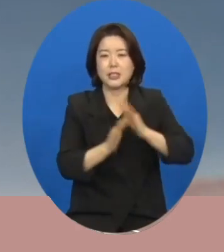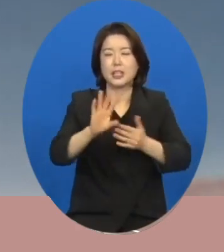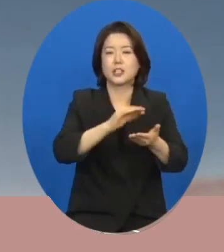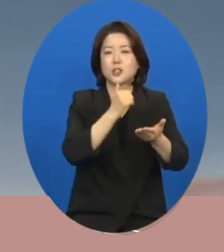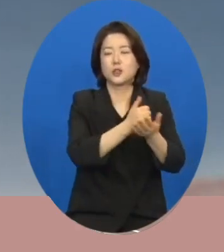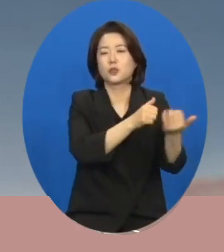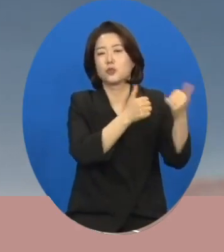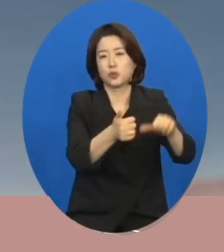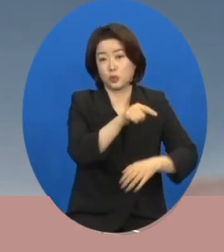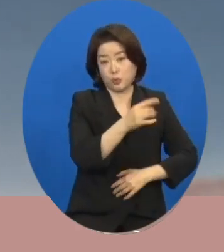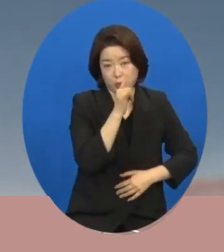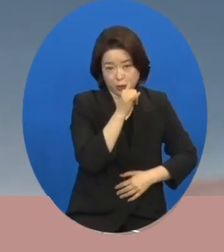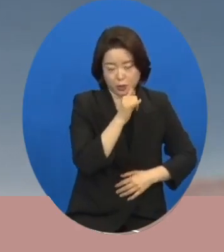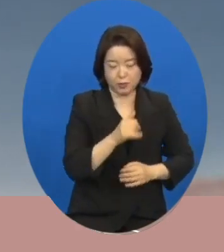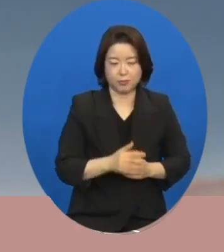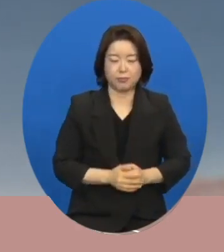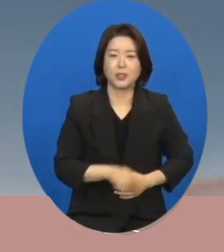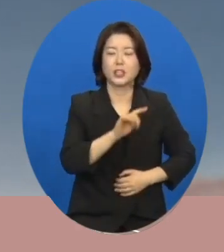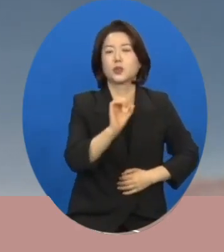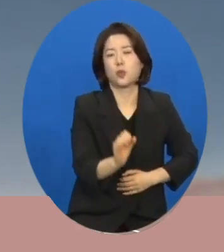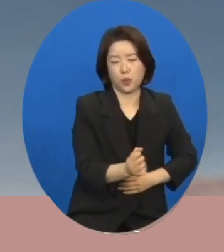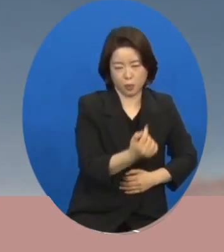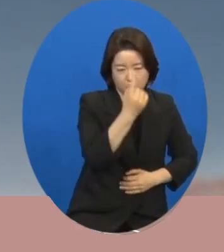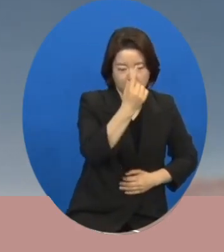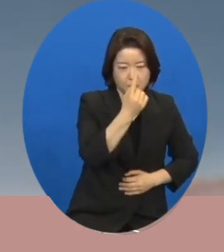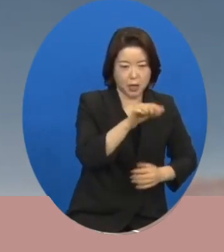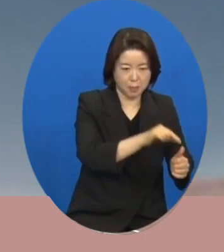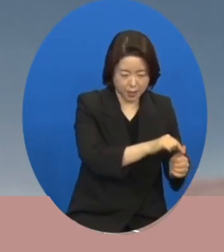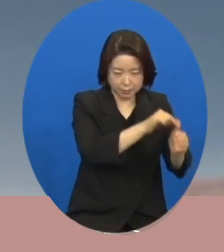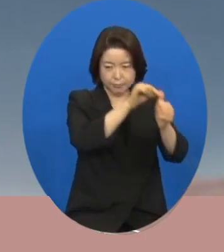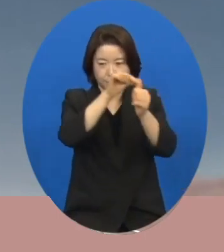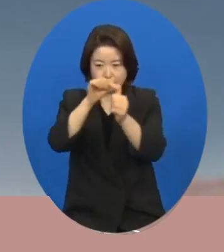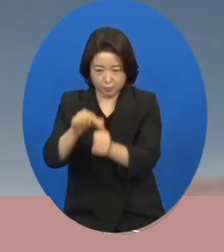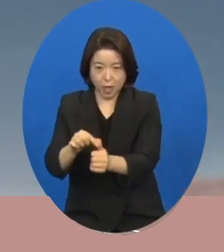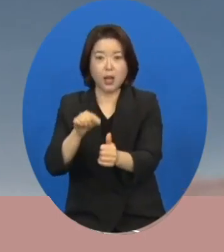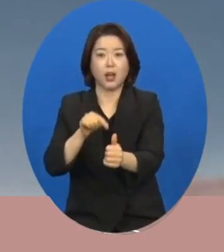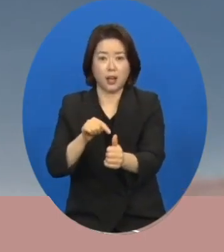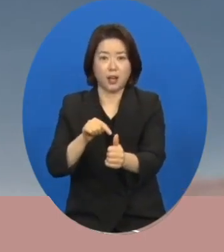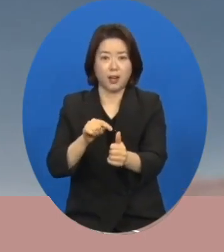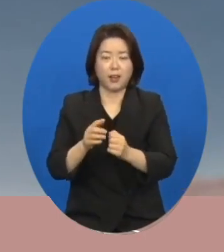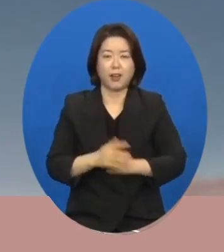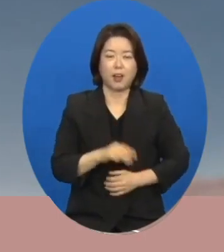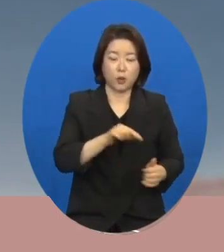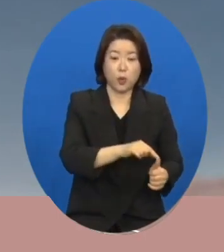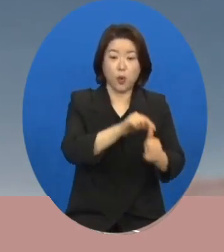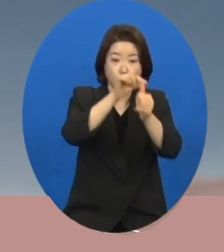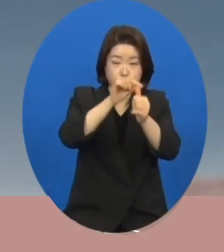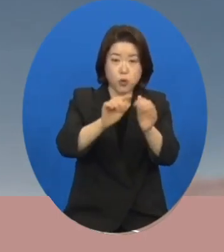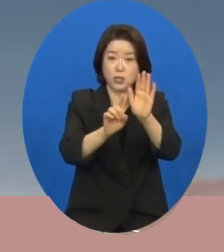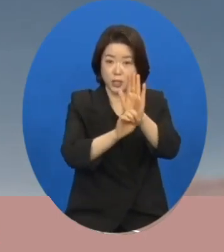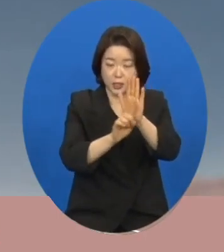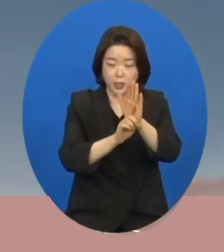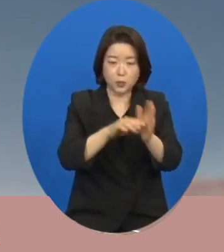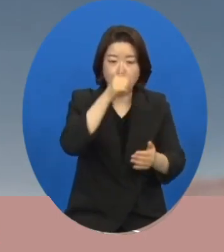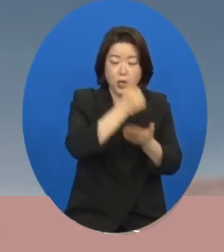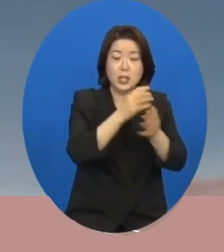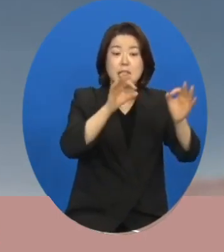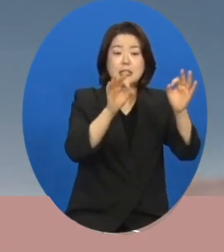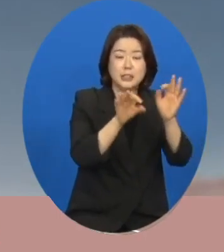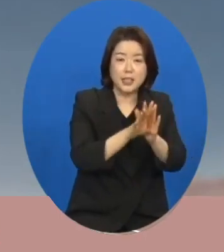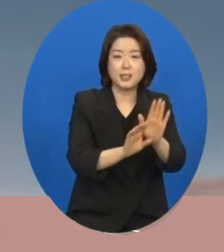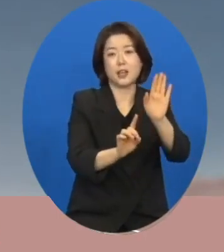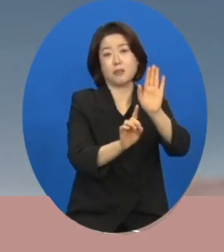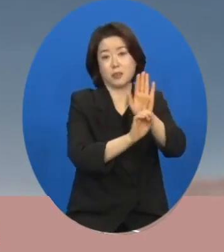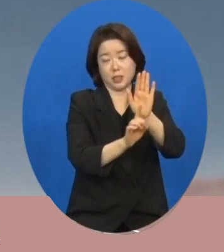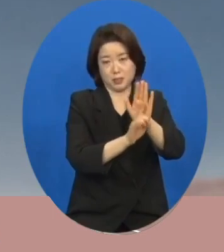살고 홍해를 건너게 돼요 그것은 구원을 상징하는 것이고 죄 사함을 상징하는 것입니다 근데 하나님이